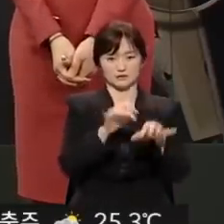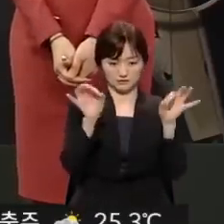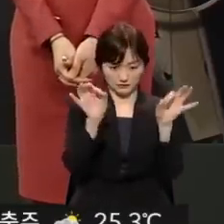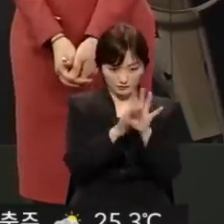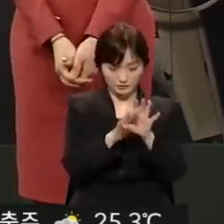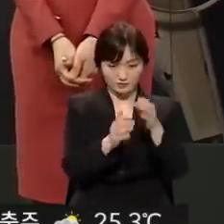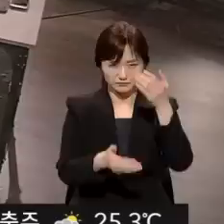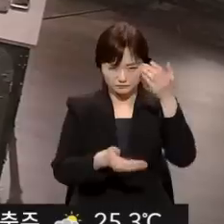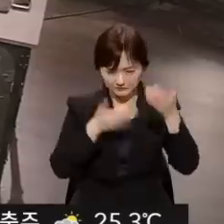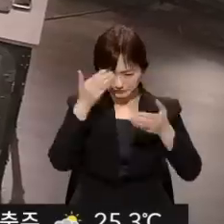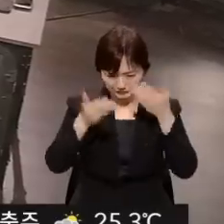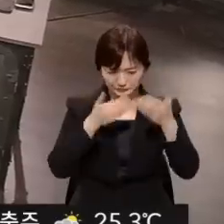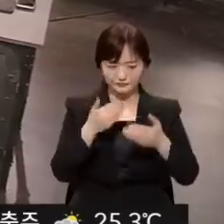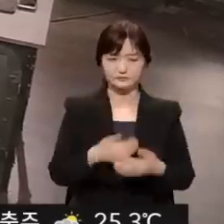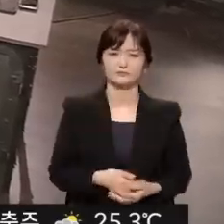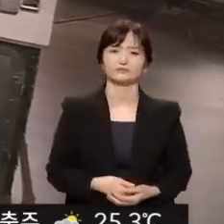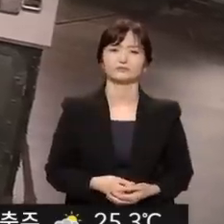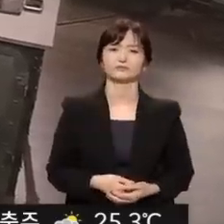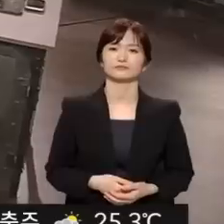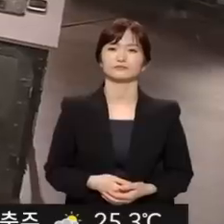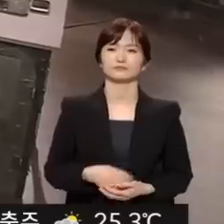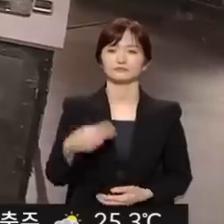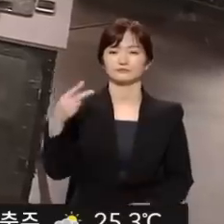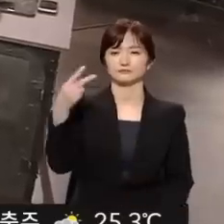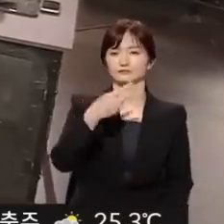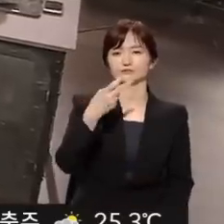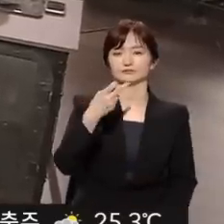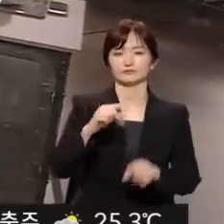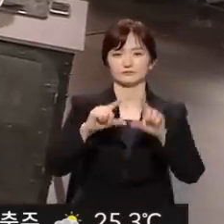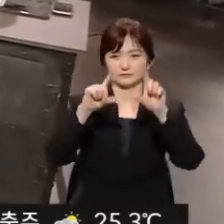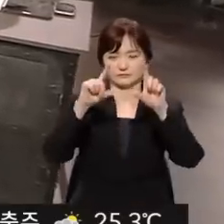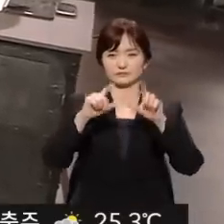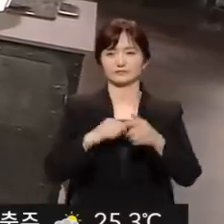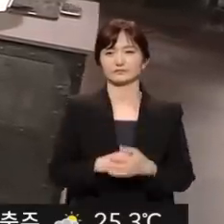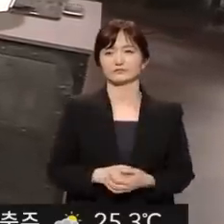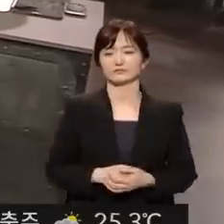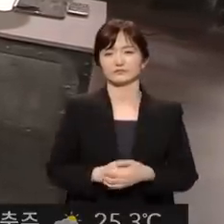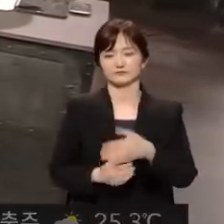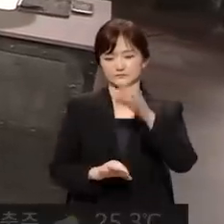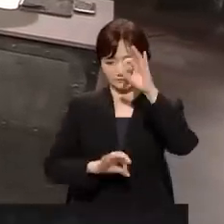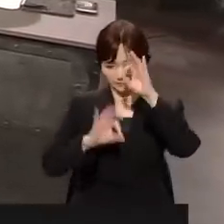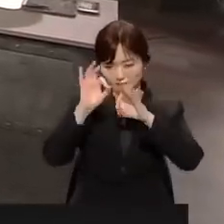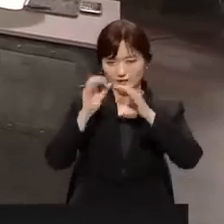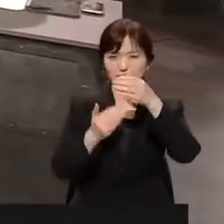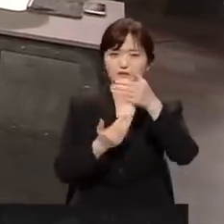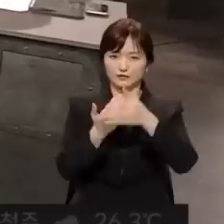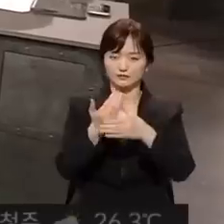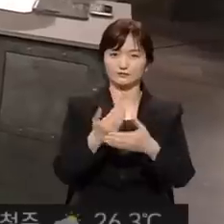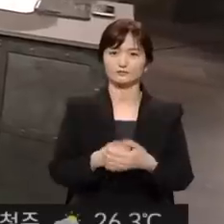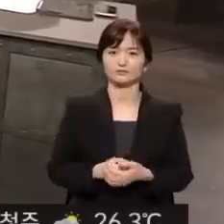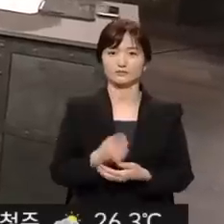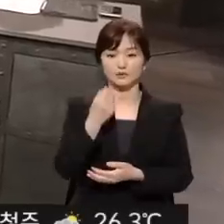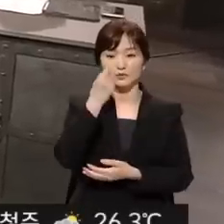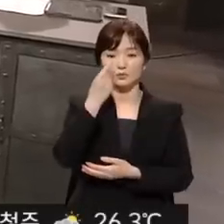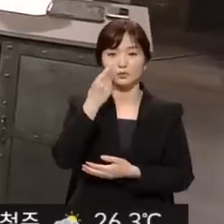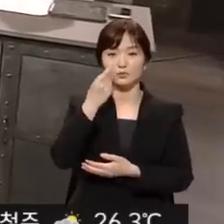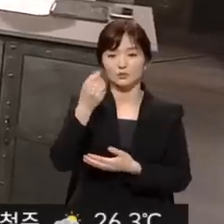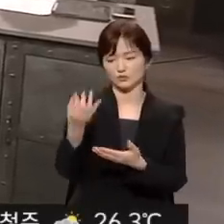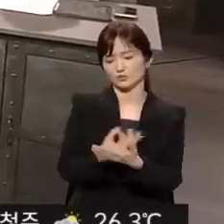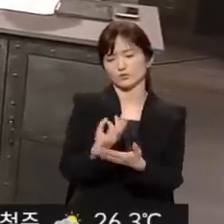파헤쳐봅니다. 자, 2012년의 사건입니다. 월 2억